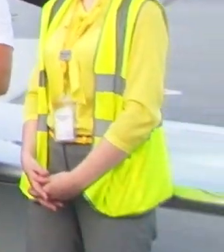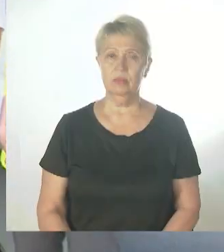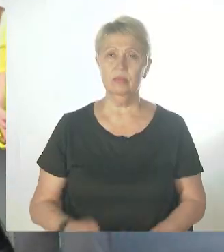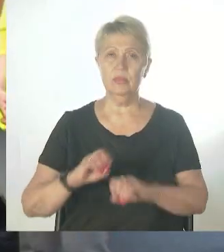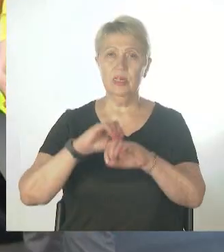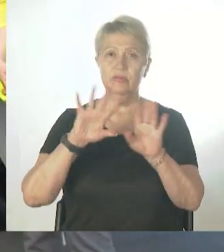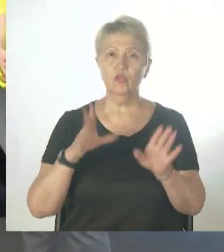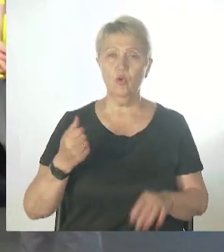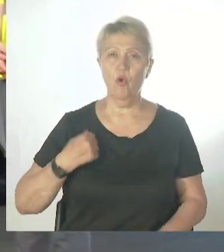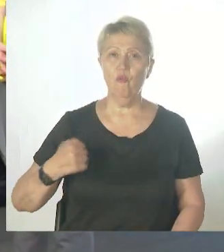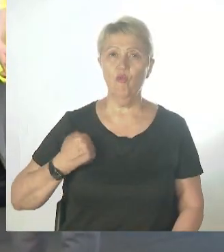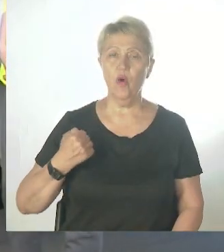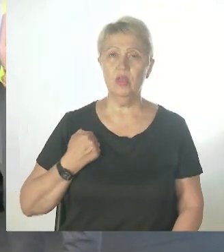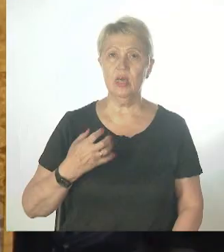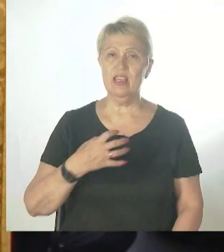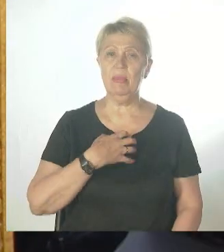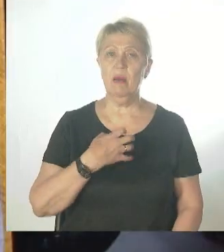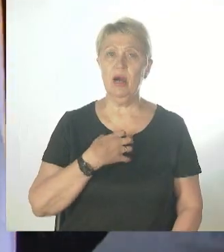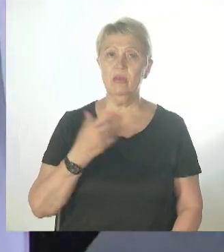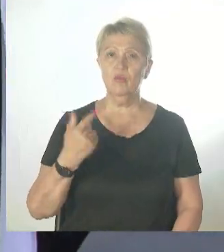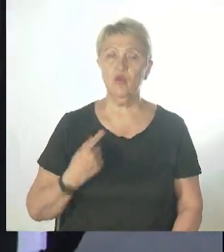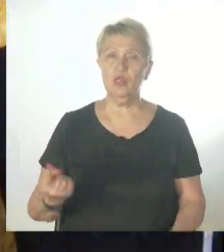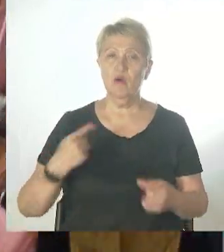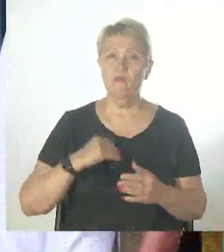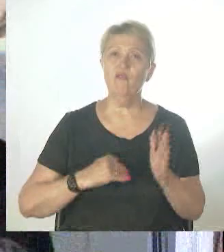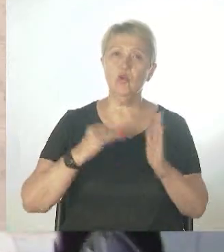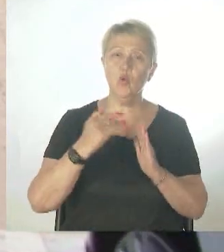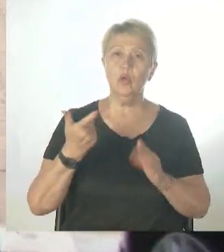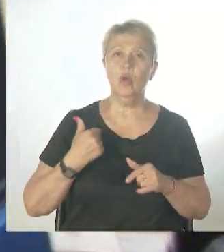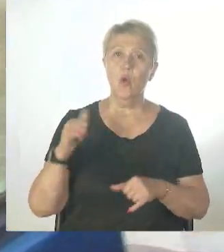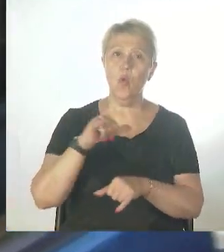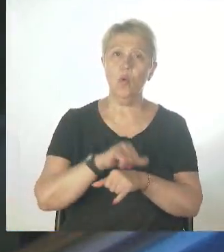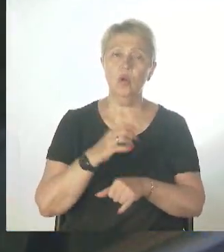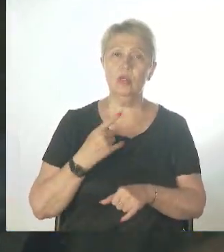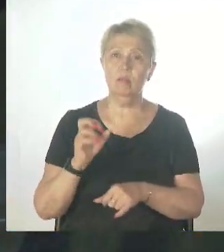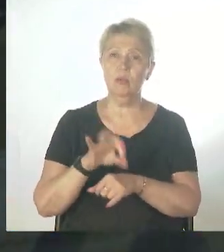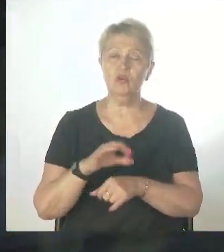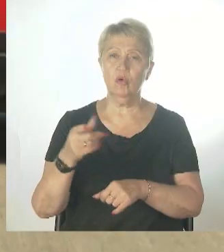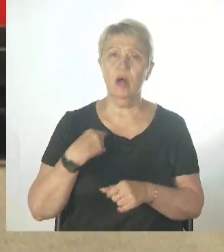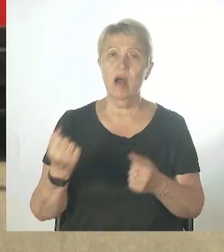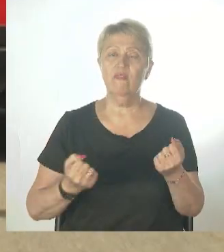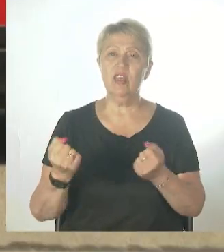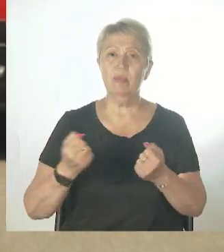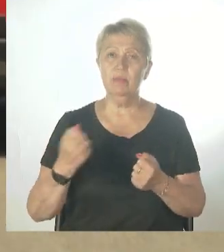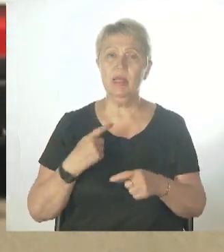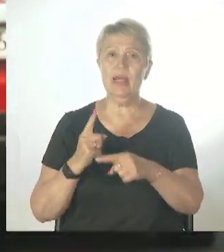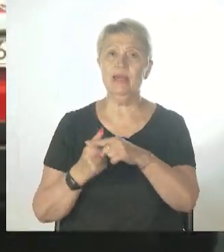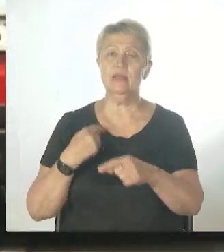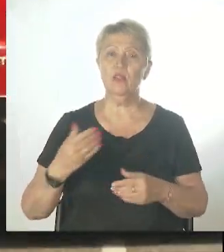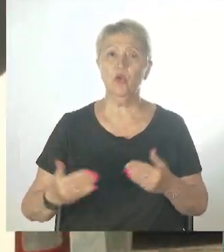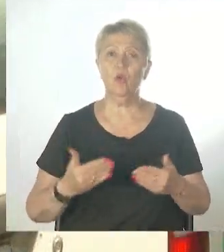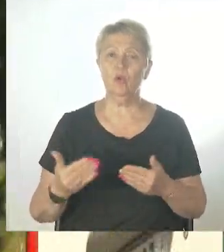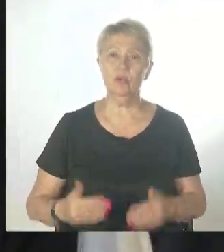Святой воин-дипломат. Высокий гость посетил Хабаровск. Автомобильный крестный ход, о чем молились